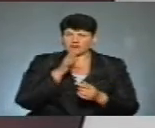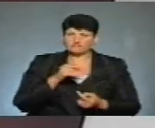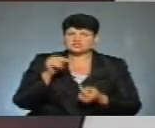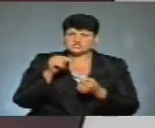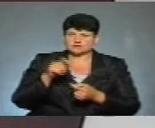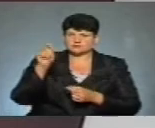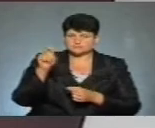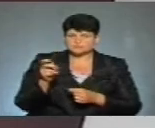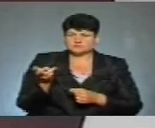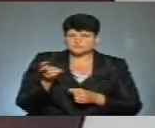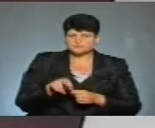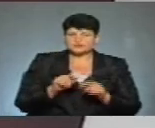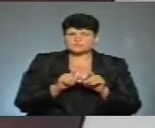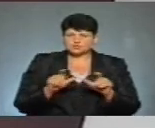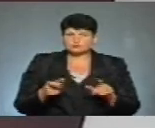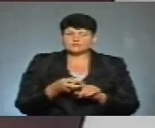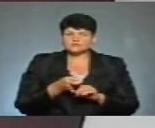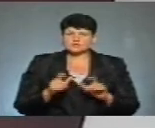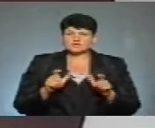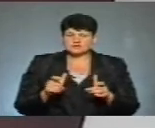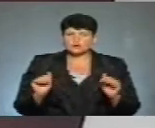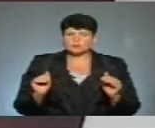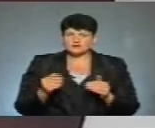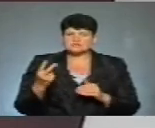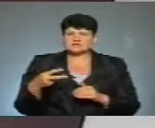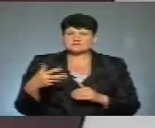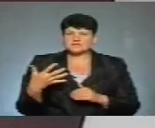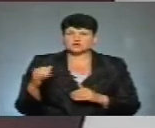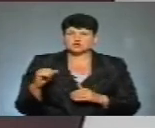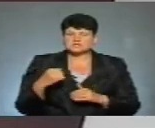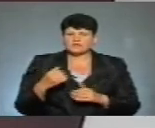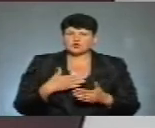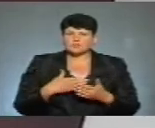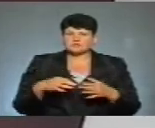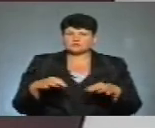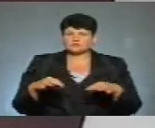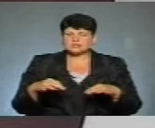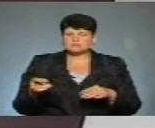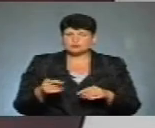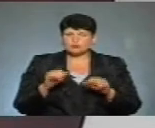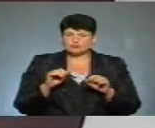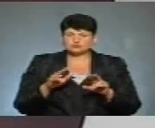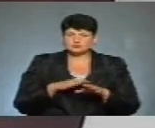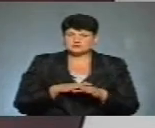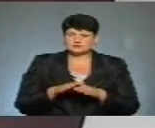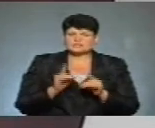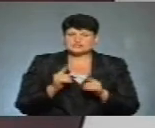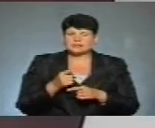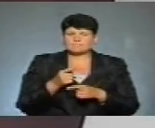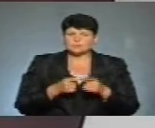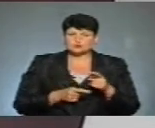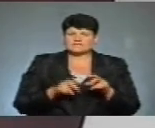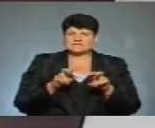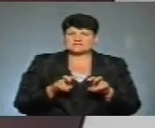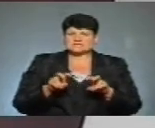закладу, оскільки через карантинні обмеження з 25 серпня в громадському транспорті Тернополя може бути заповнена тільки